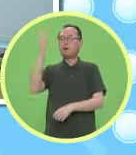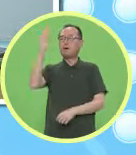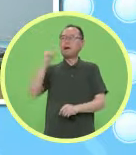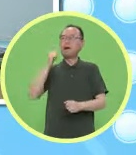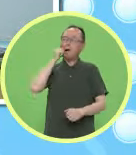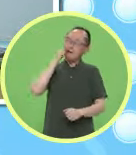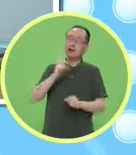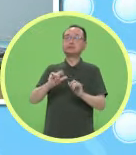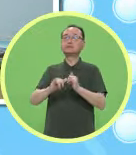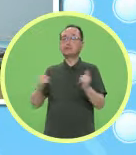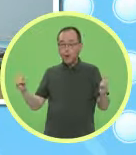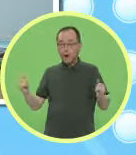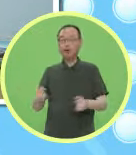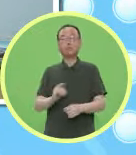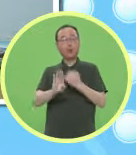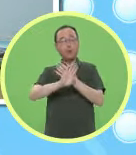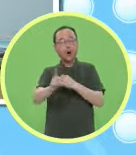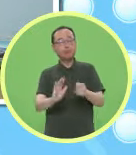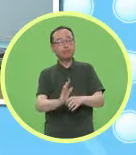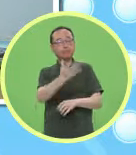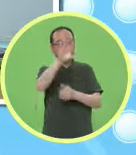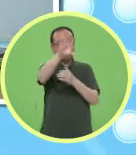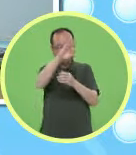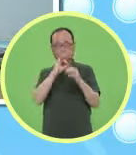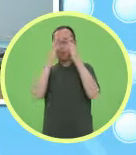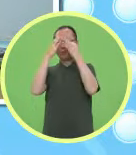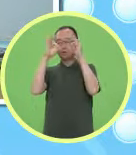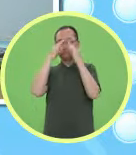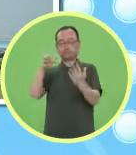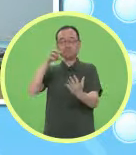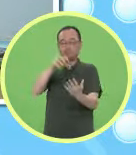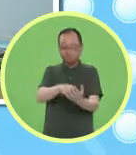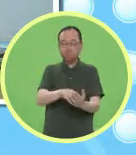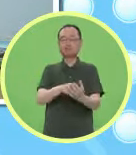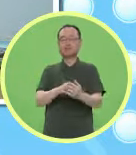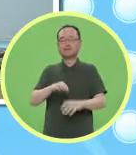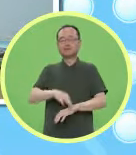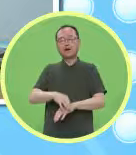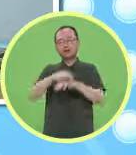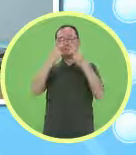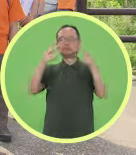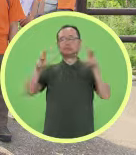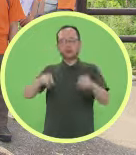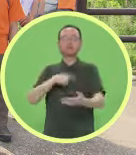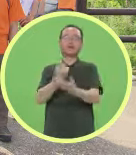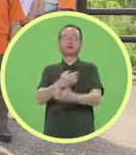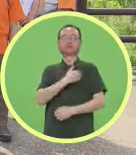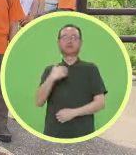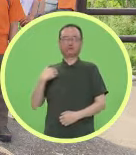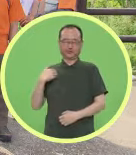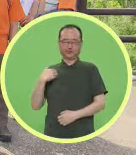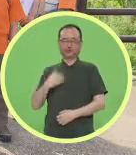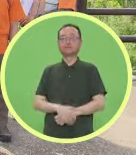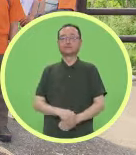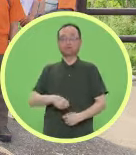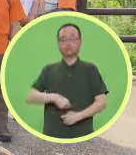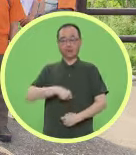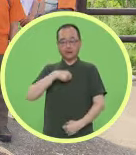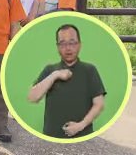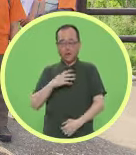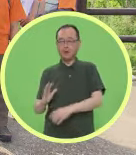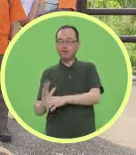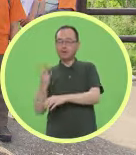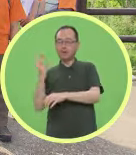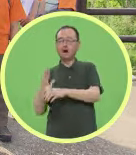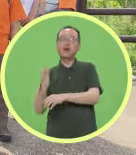ない人は見えたのろしの写真を Facebook に投稿、気軽にイベントに参加できます。 ということで正